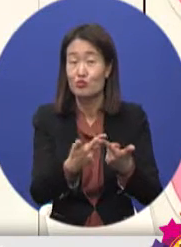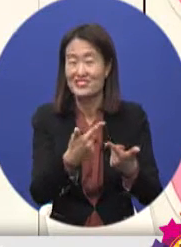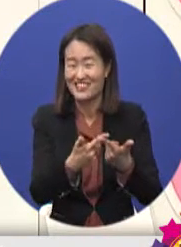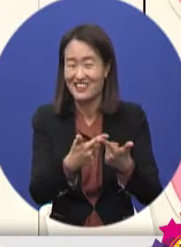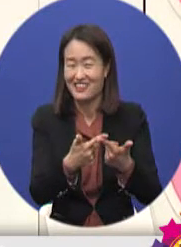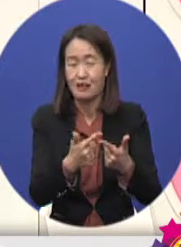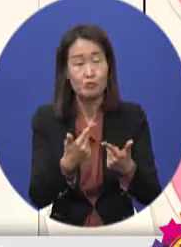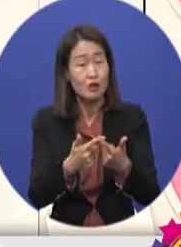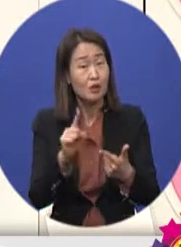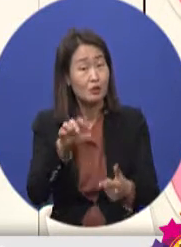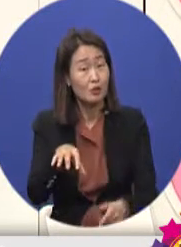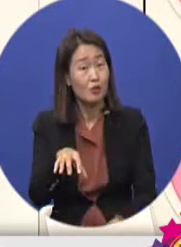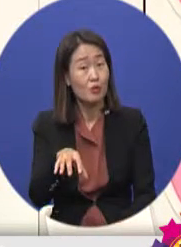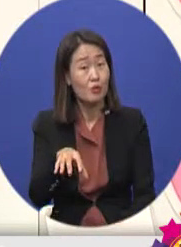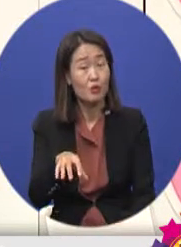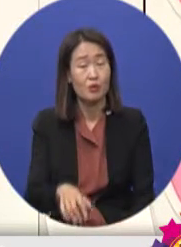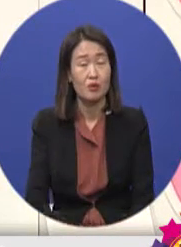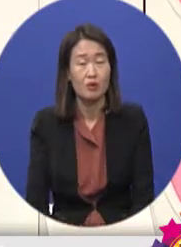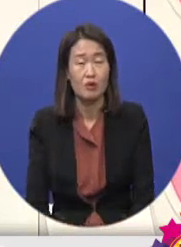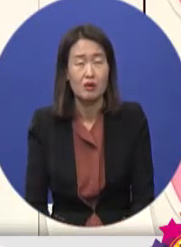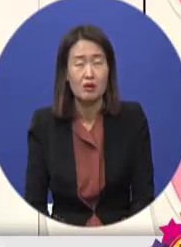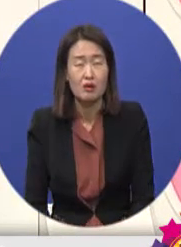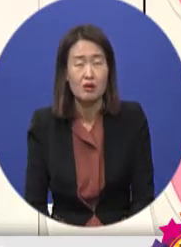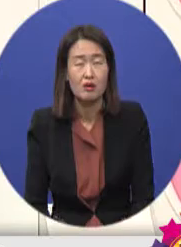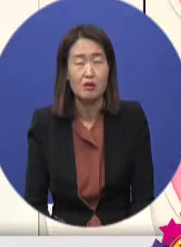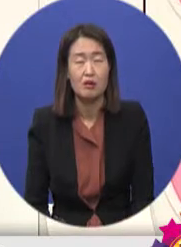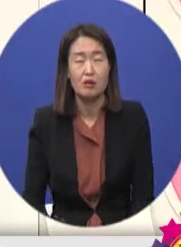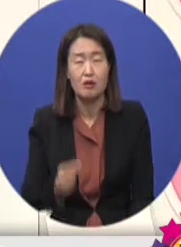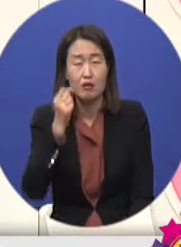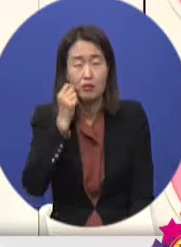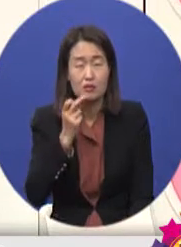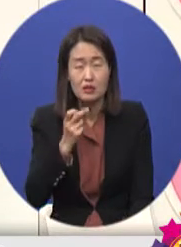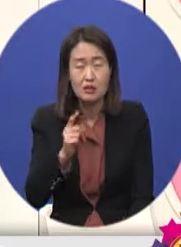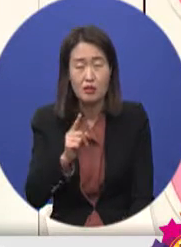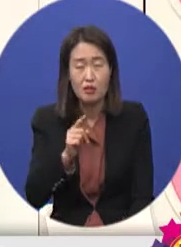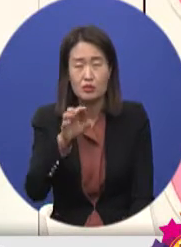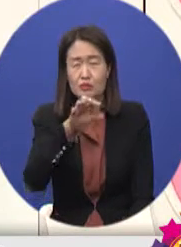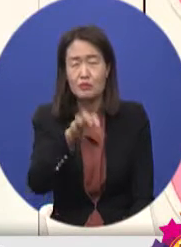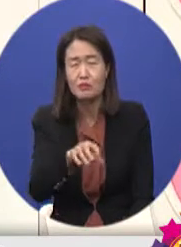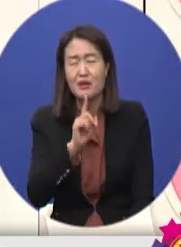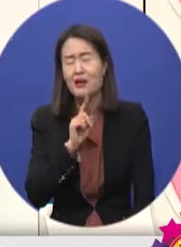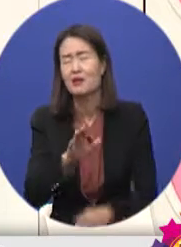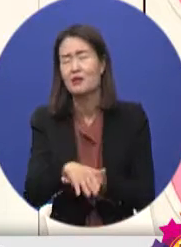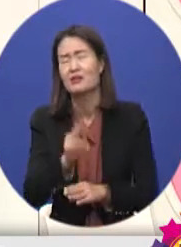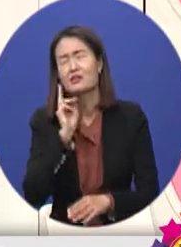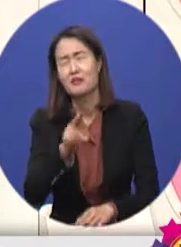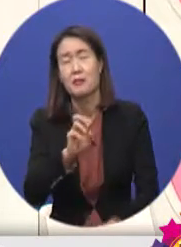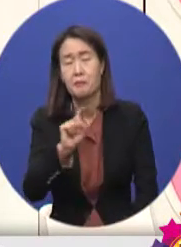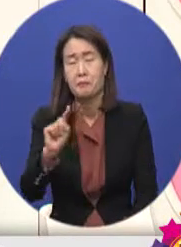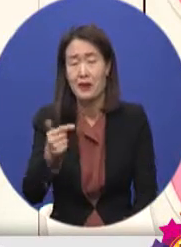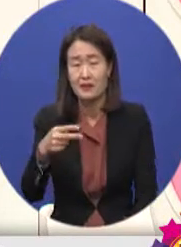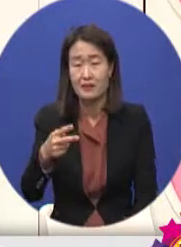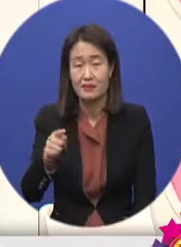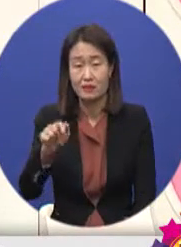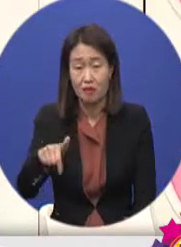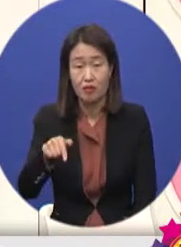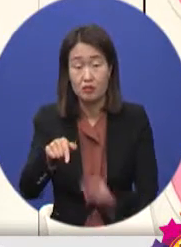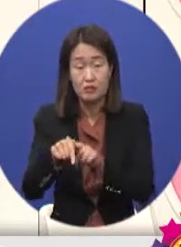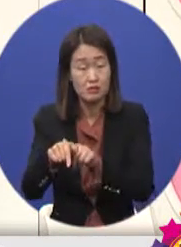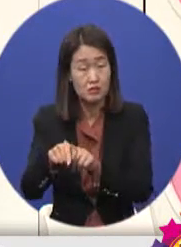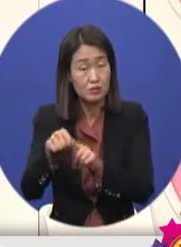왔어요. 부산 어디요? 부산 만덕 살던데 지금 잠깐 왔어요. 아, 만덕이 이렇게 좀 언덕진